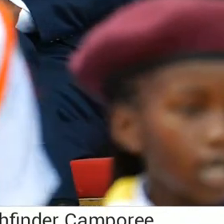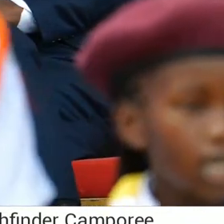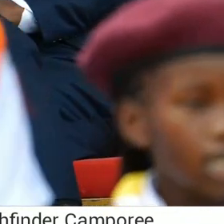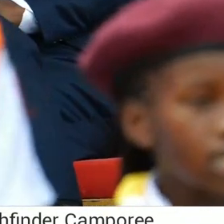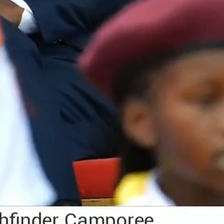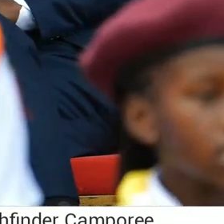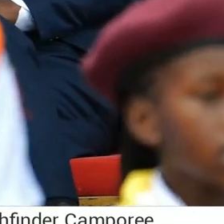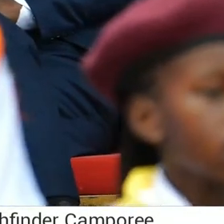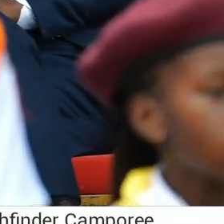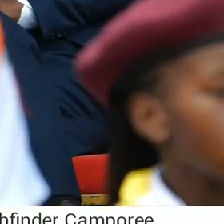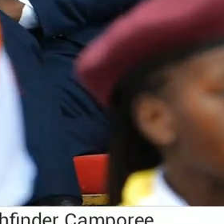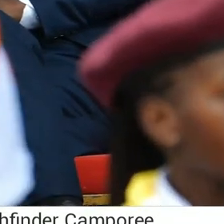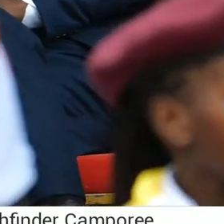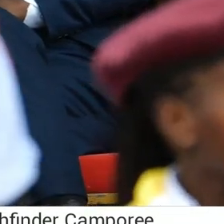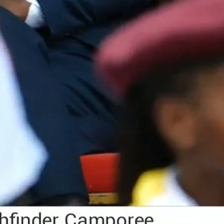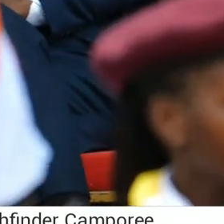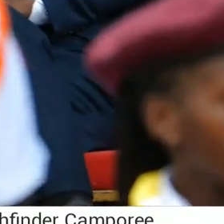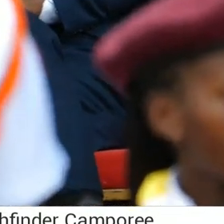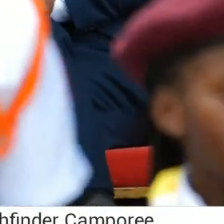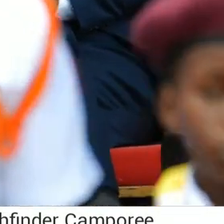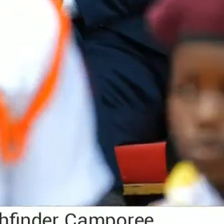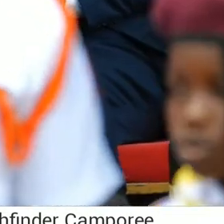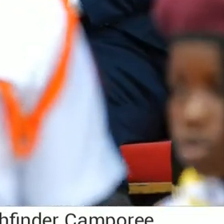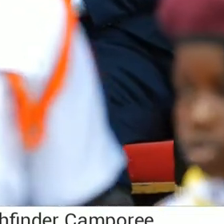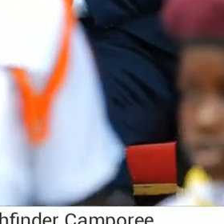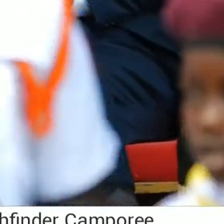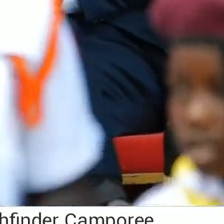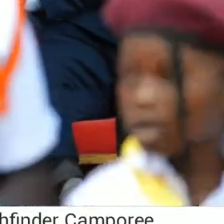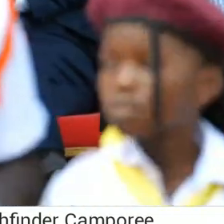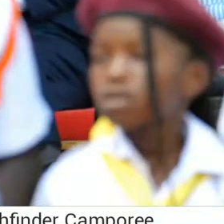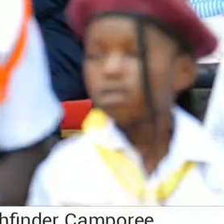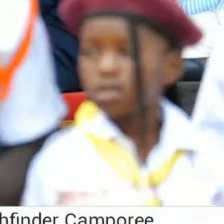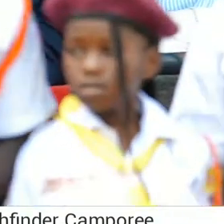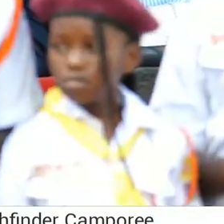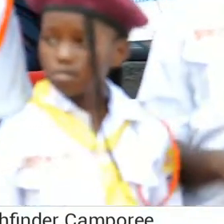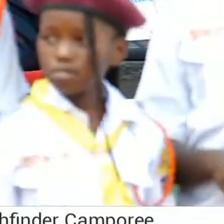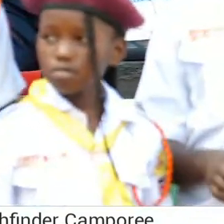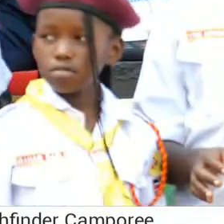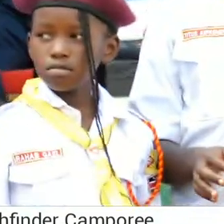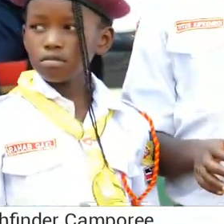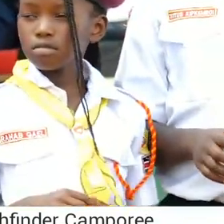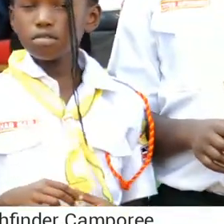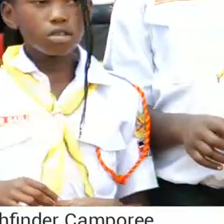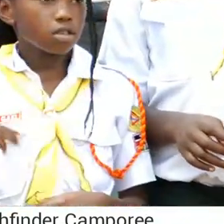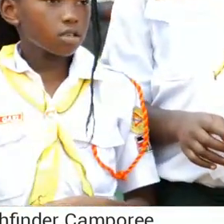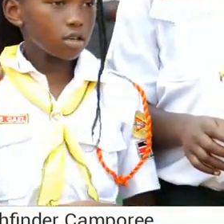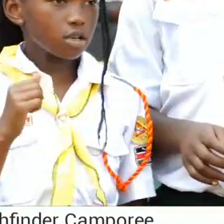iliyokauka. Mwanadamu mdudu mdogo sana. Mwanadamu